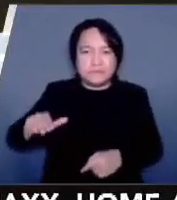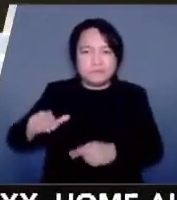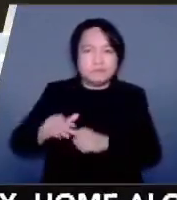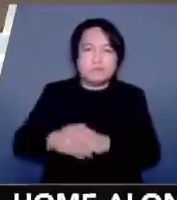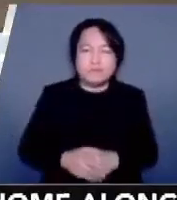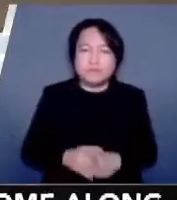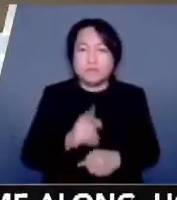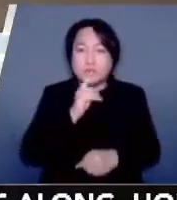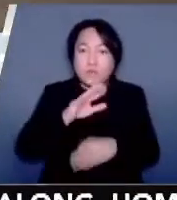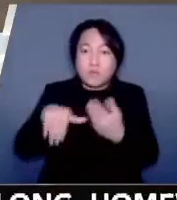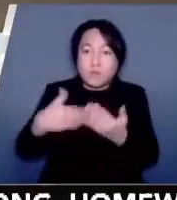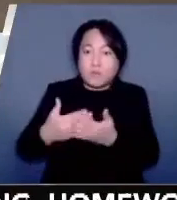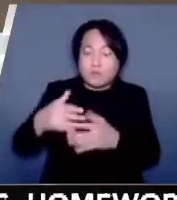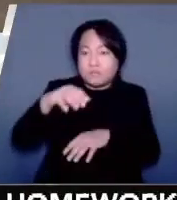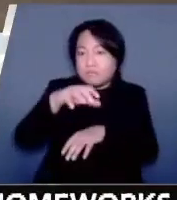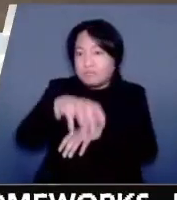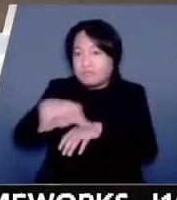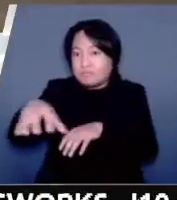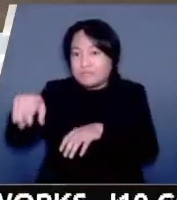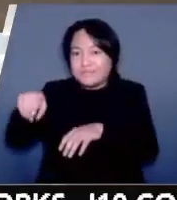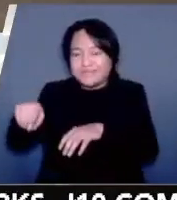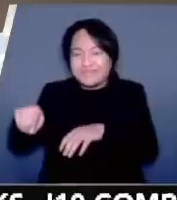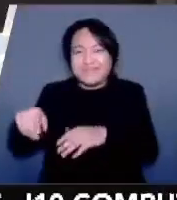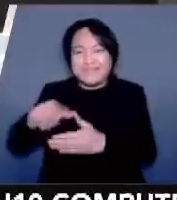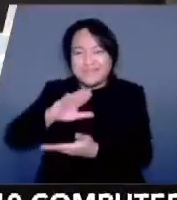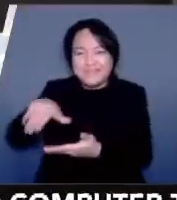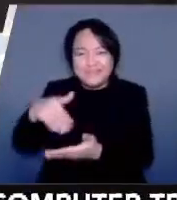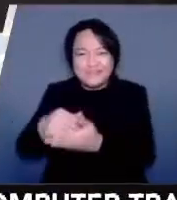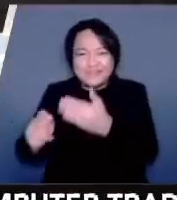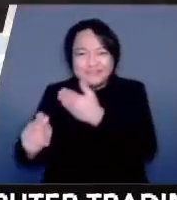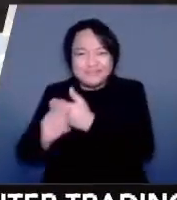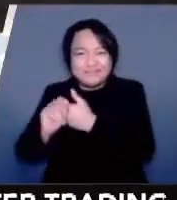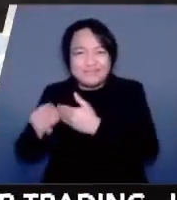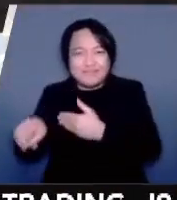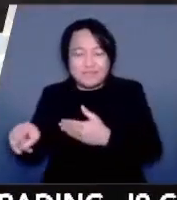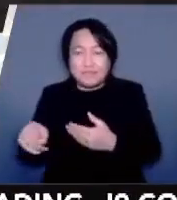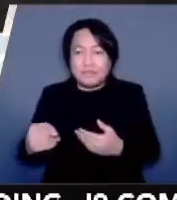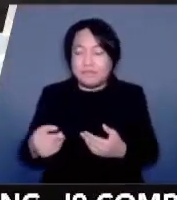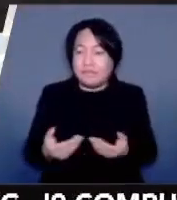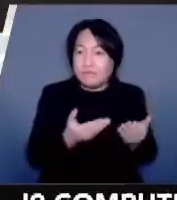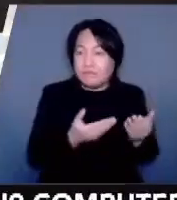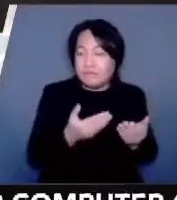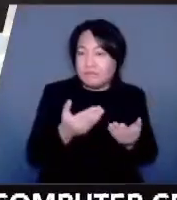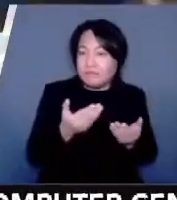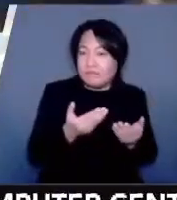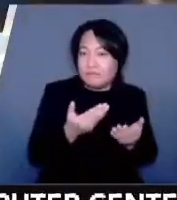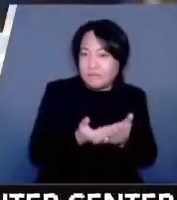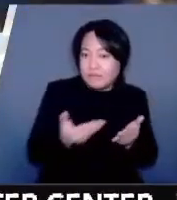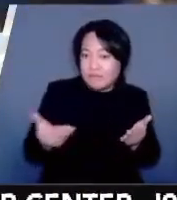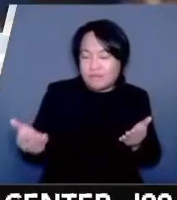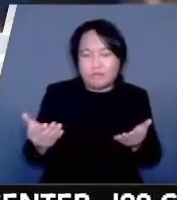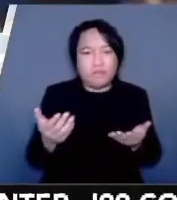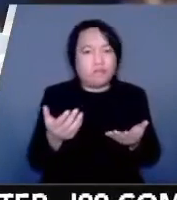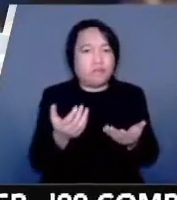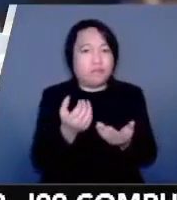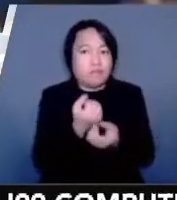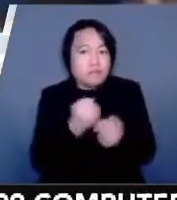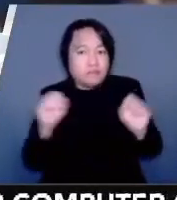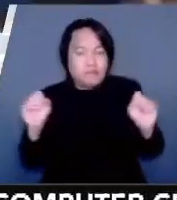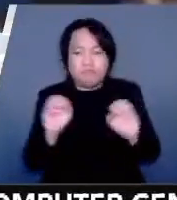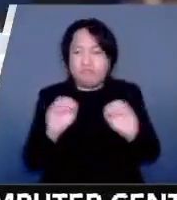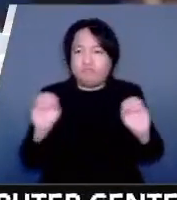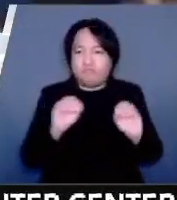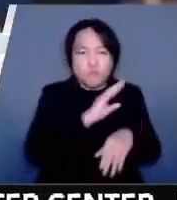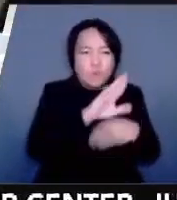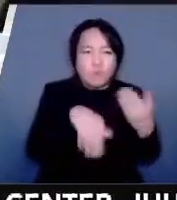walang gamit na naisalba Dahil karamihan sa kanila ay nasa trabaho o di kaya nasa paaralan problema rin dito ang supply